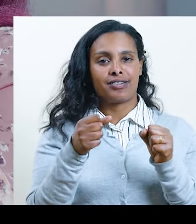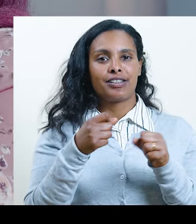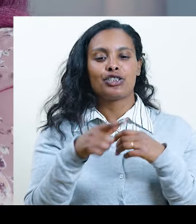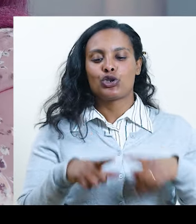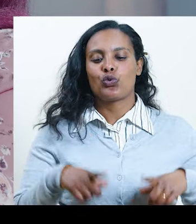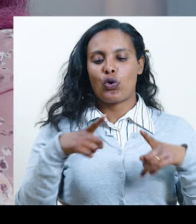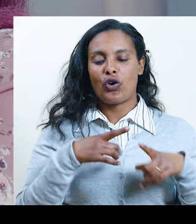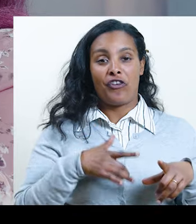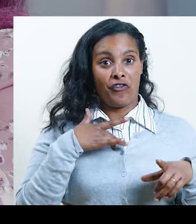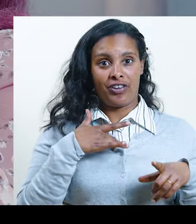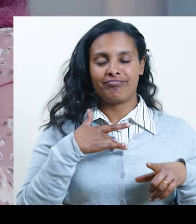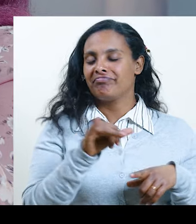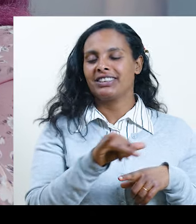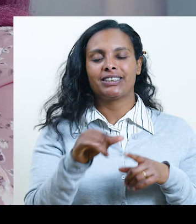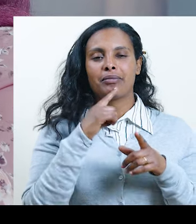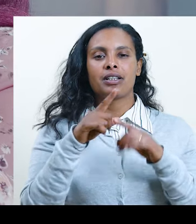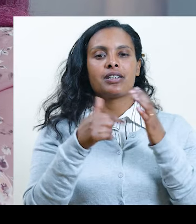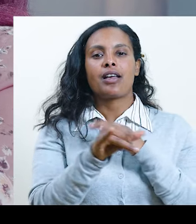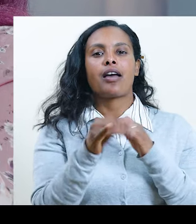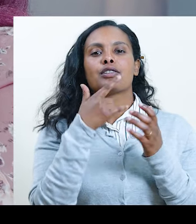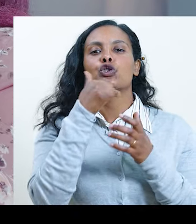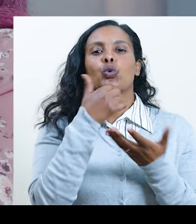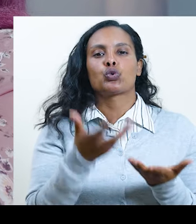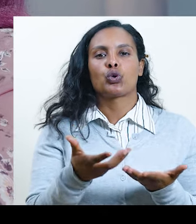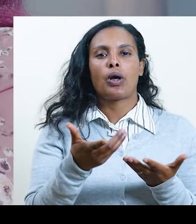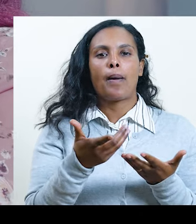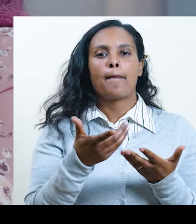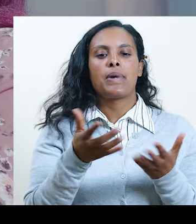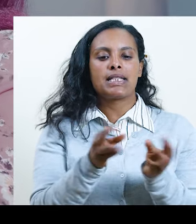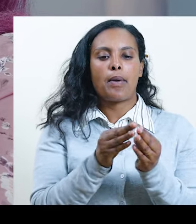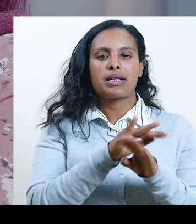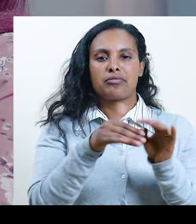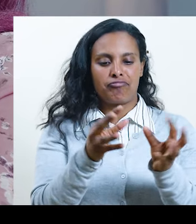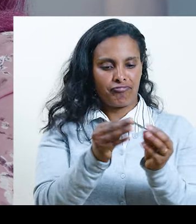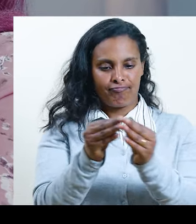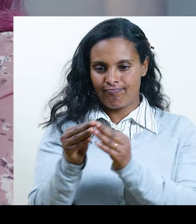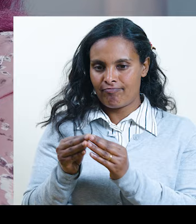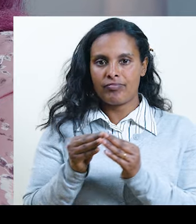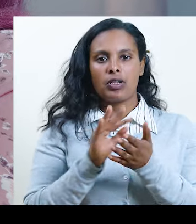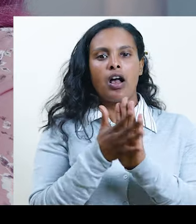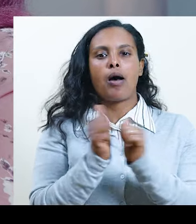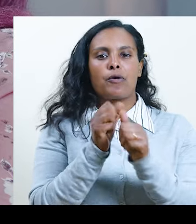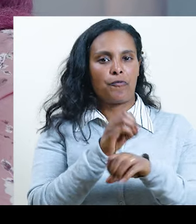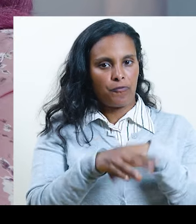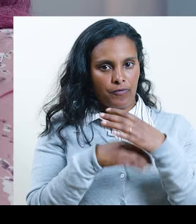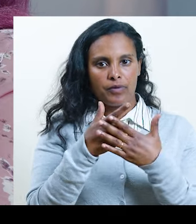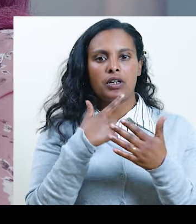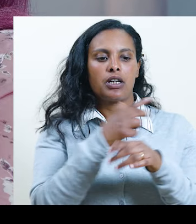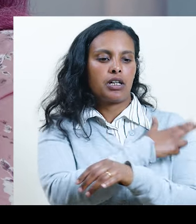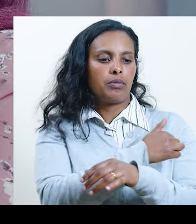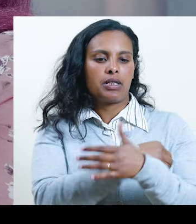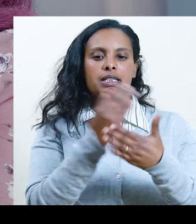ያጠነከራት ስኖረው ነው ያወቅኩት። እና እንደዚህ አይነት ሴቶች ብንሰባሰብ ህክምና